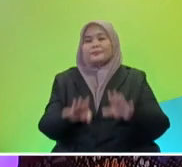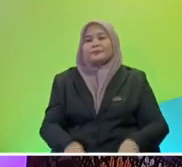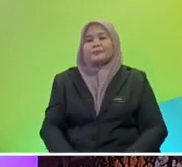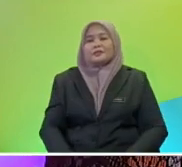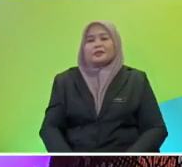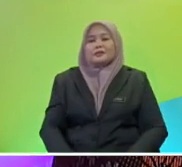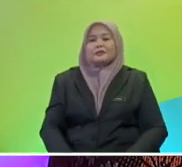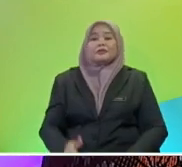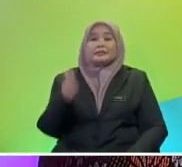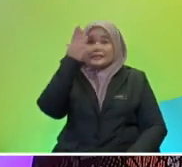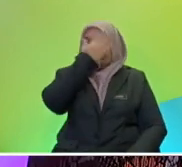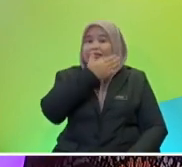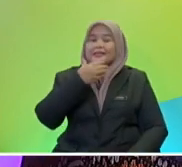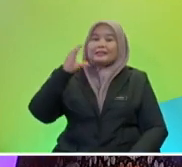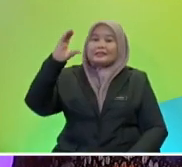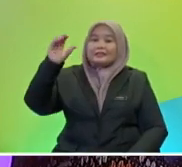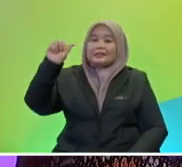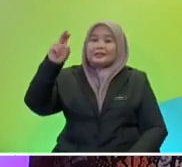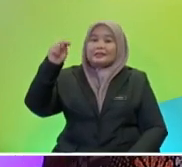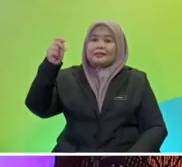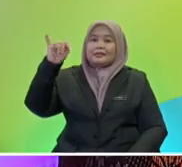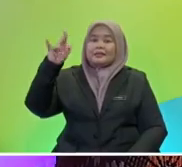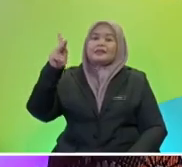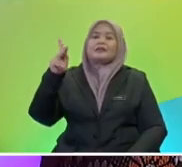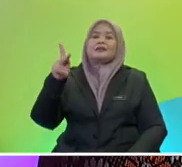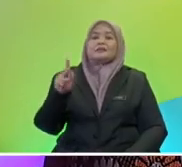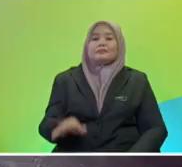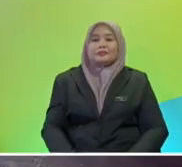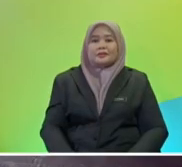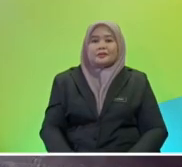cantik agak-agak Aiman cantik ini suku terbuka